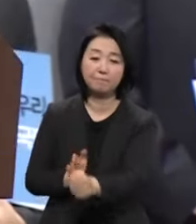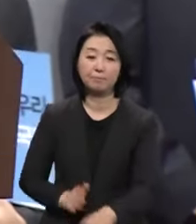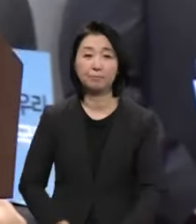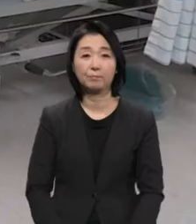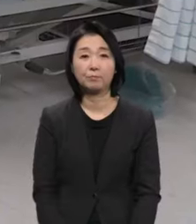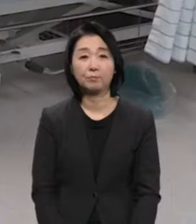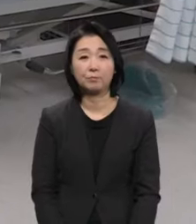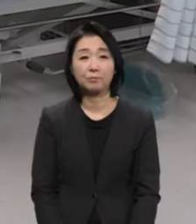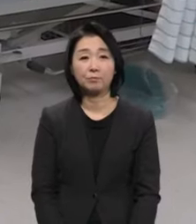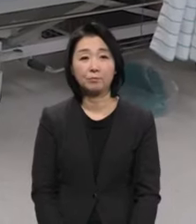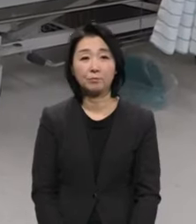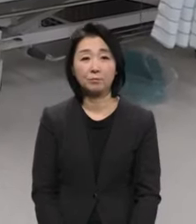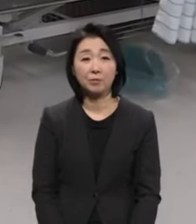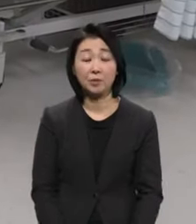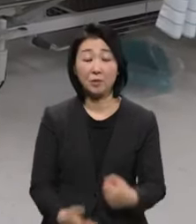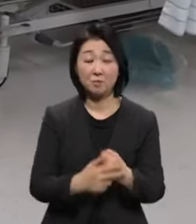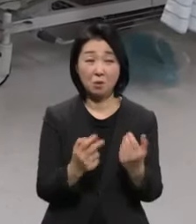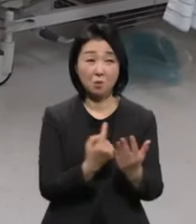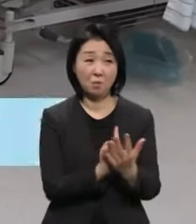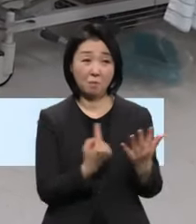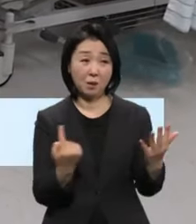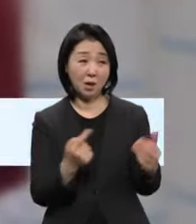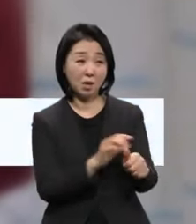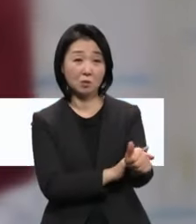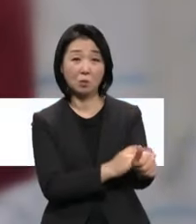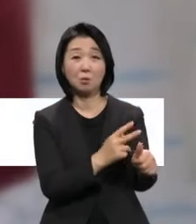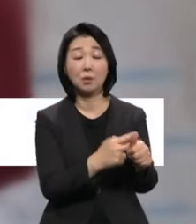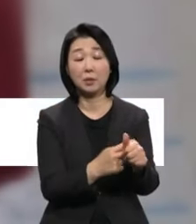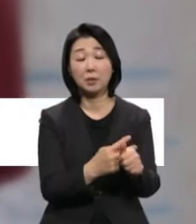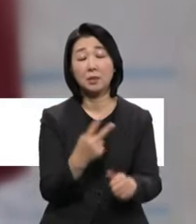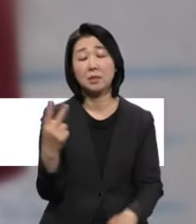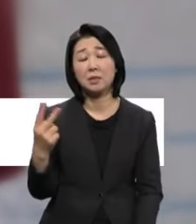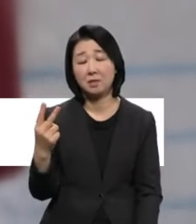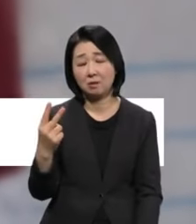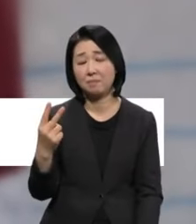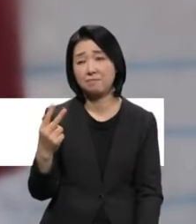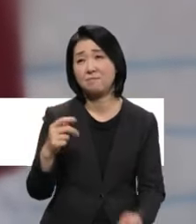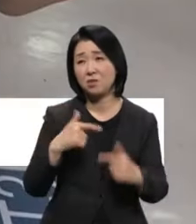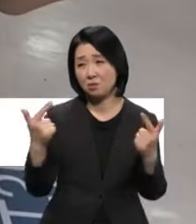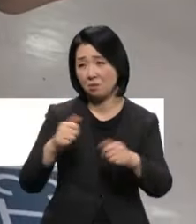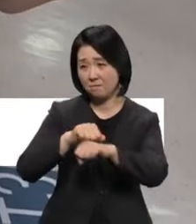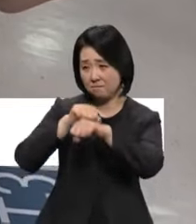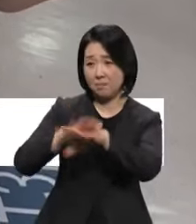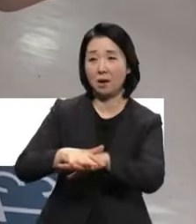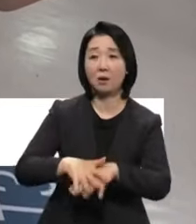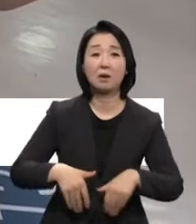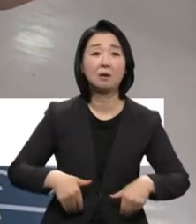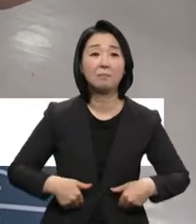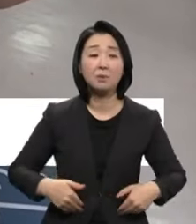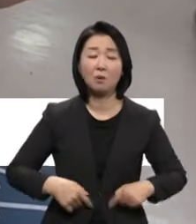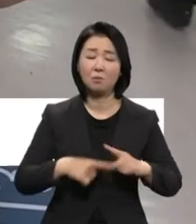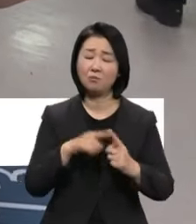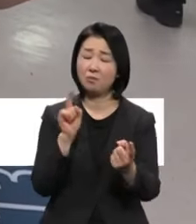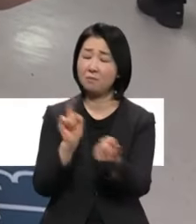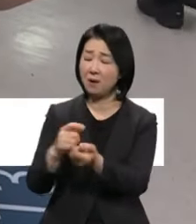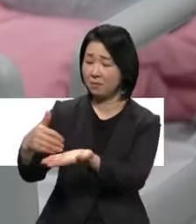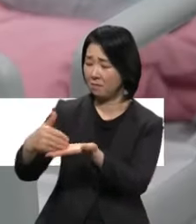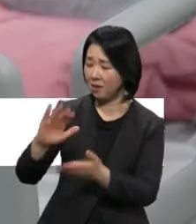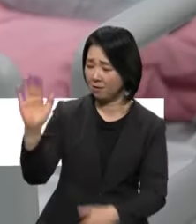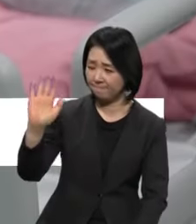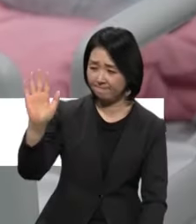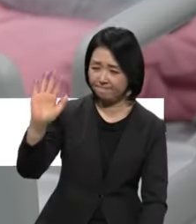했습니다. 병원을 이탈한 전공의들은 2천 명 증원을 백지화해야 한다는 입장이라 무조건 만나자는